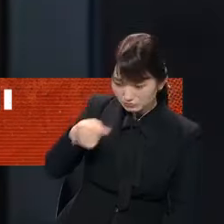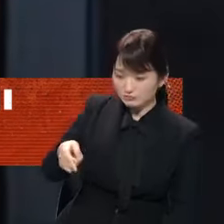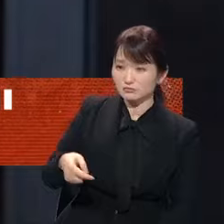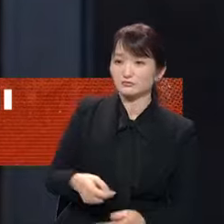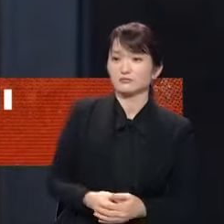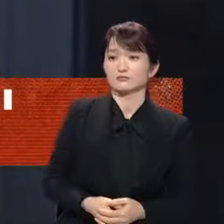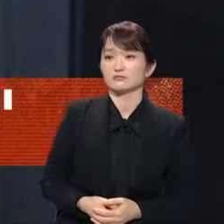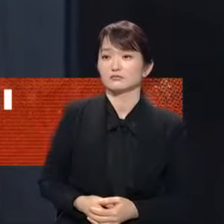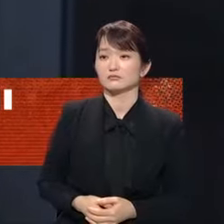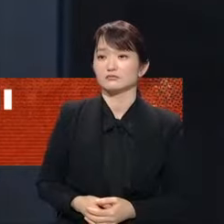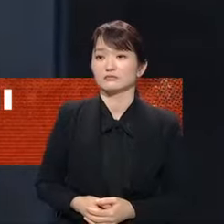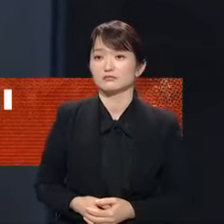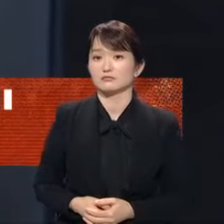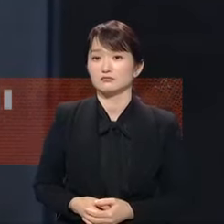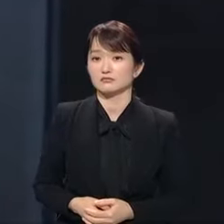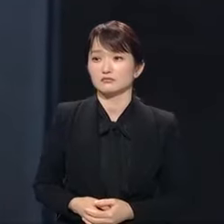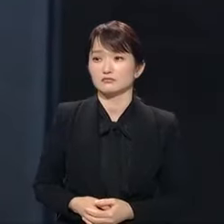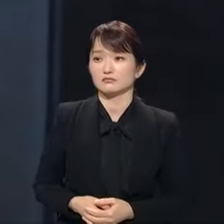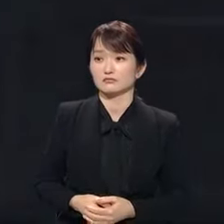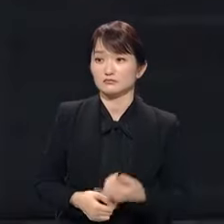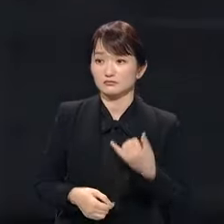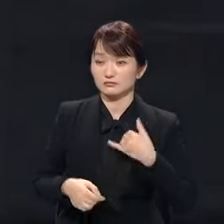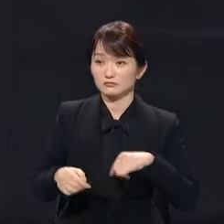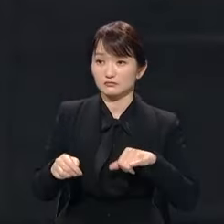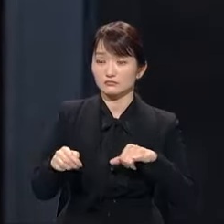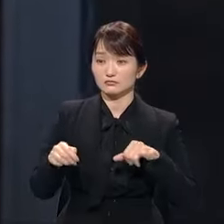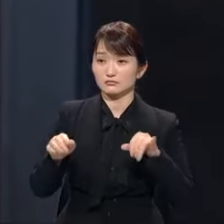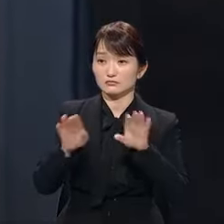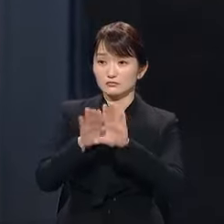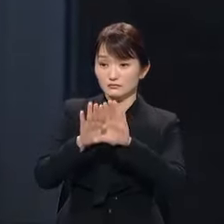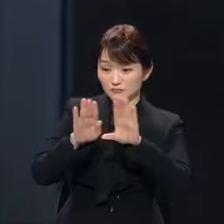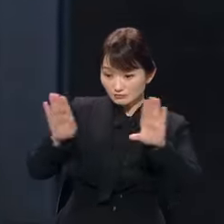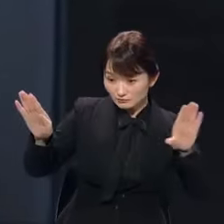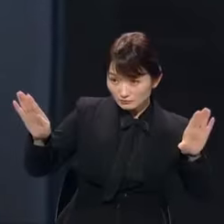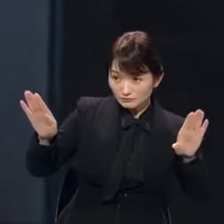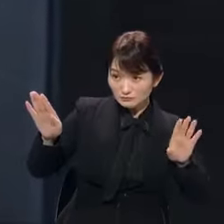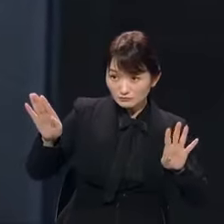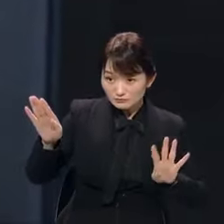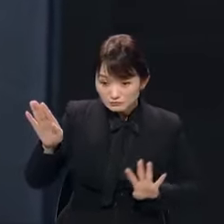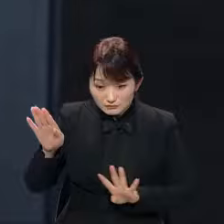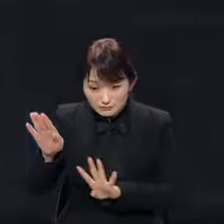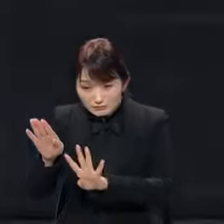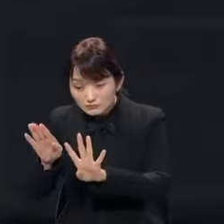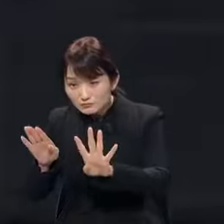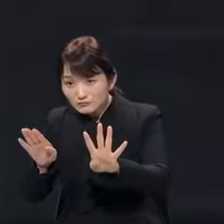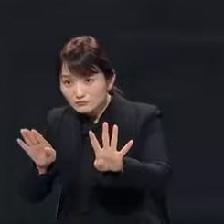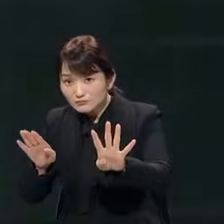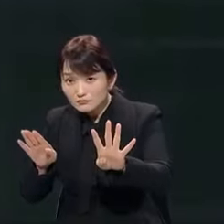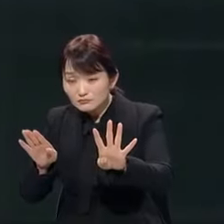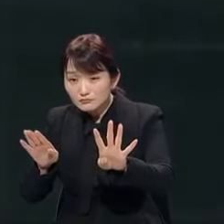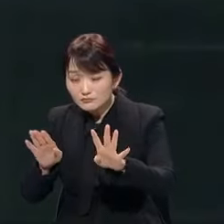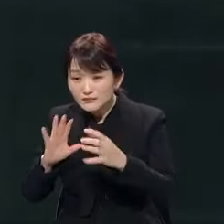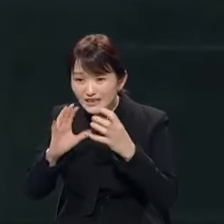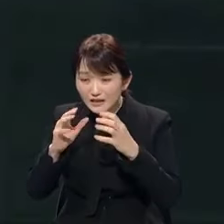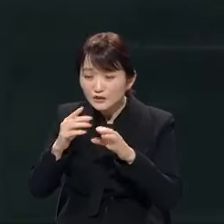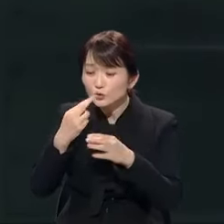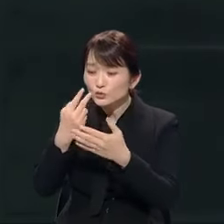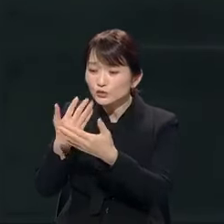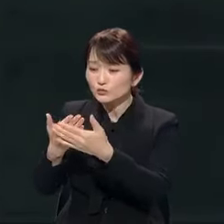이 아이는 지금 들어간 후에 아빠를 따라서 손으로 막 유리문을 따라서 때렸다고 해요. 그러니까